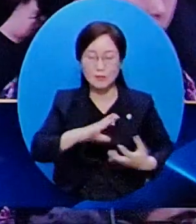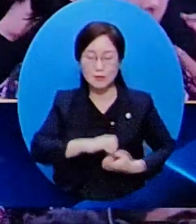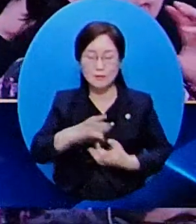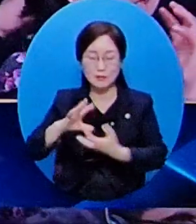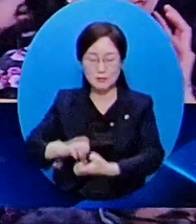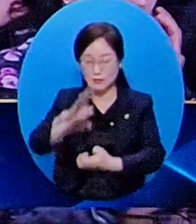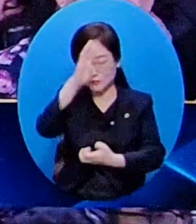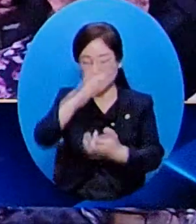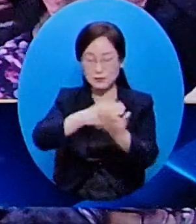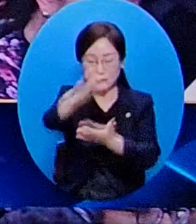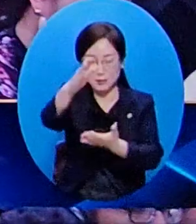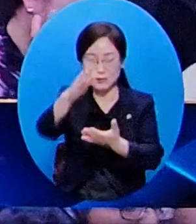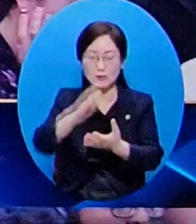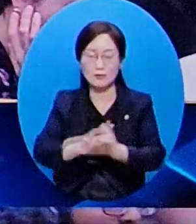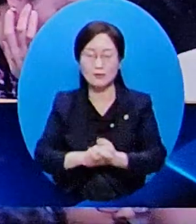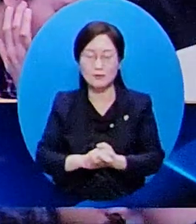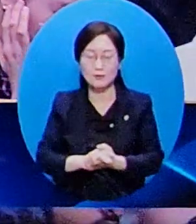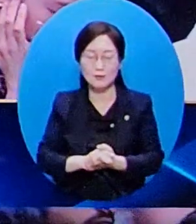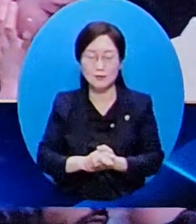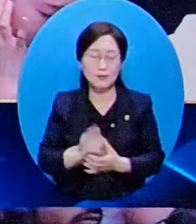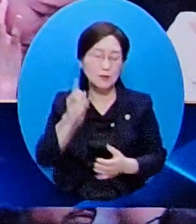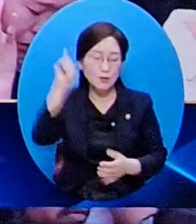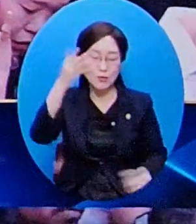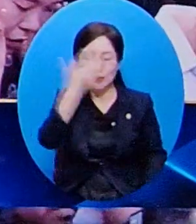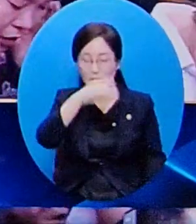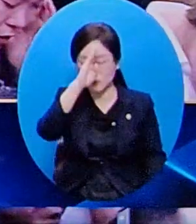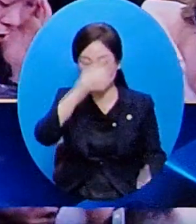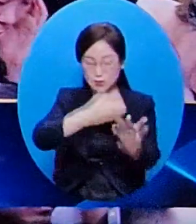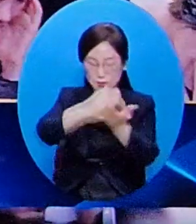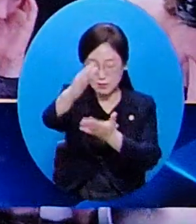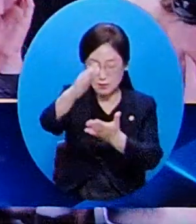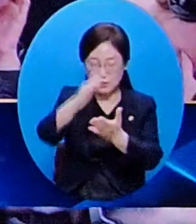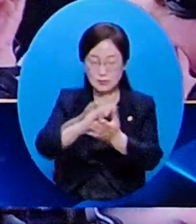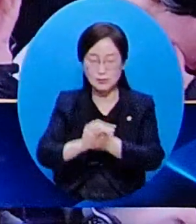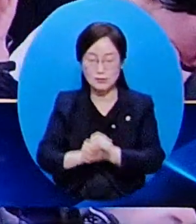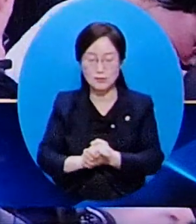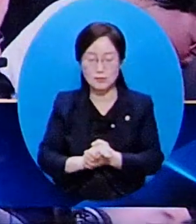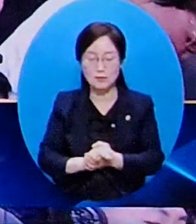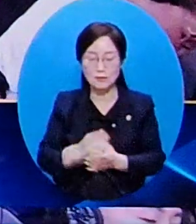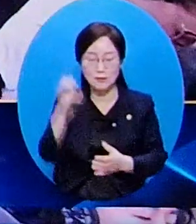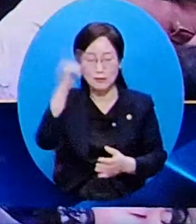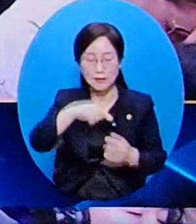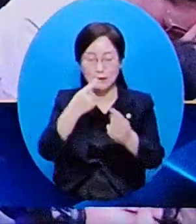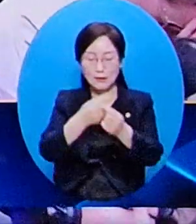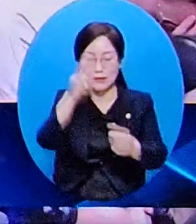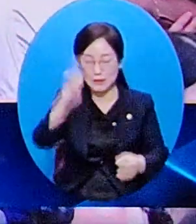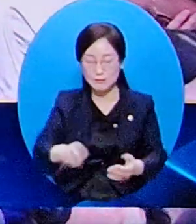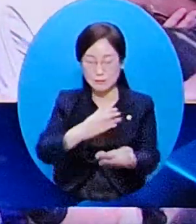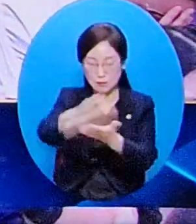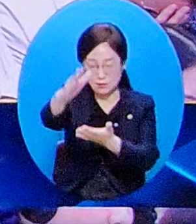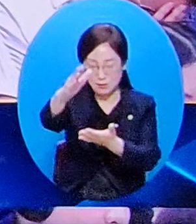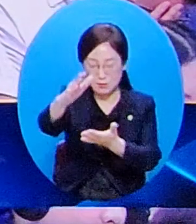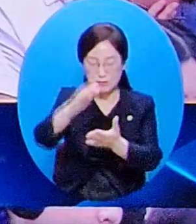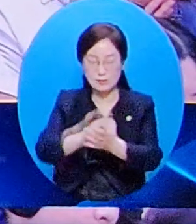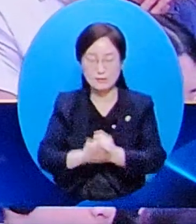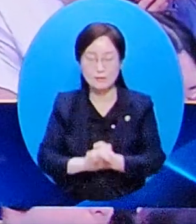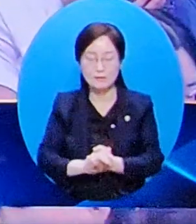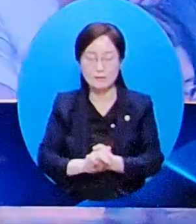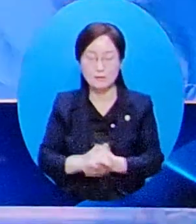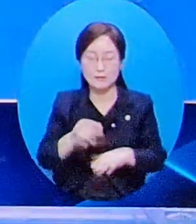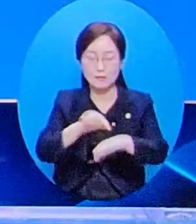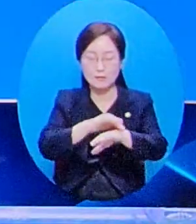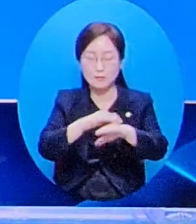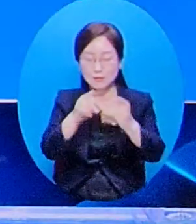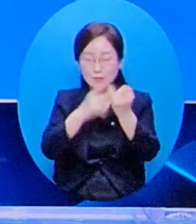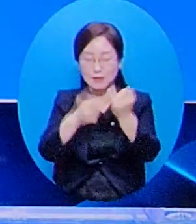심장병 위장병이 떠나갈지어다. 고혈압 당뇨가 물러갈지어다. 악성 종양과 암은 떠나가라.